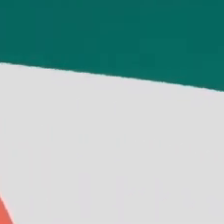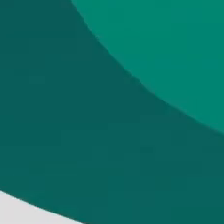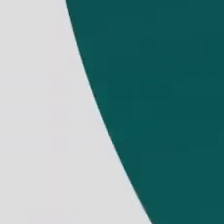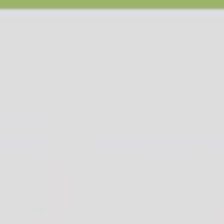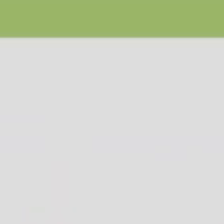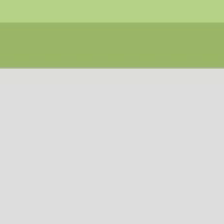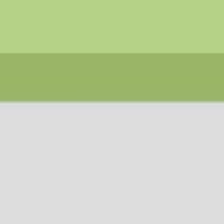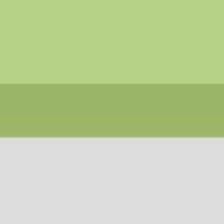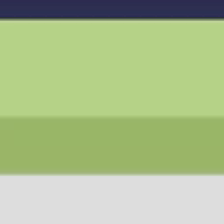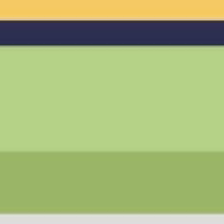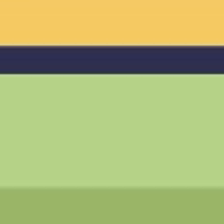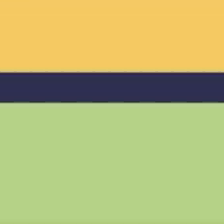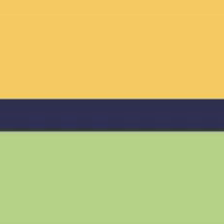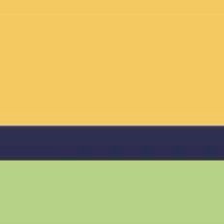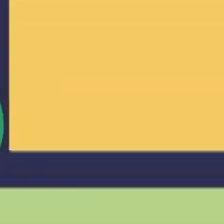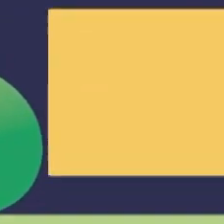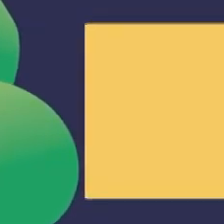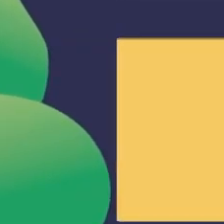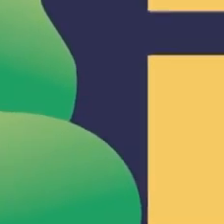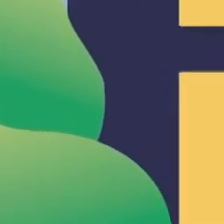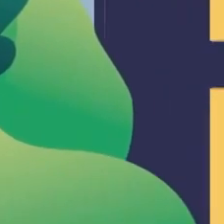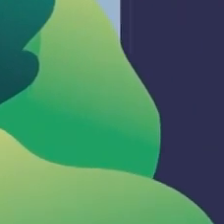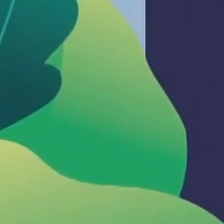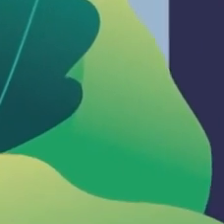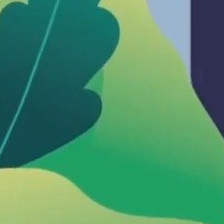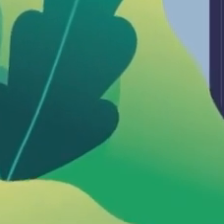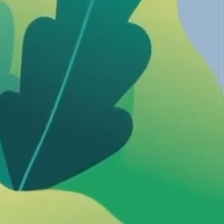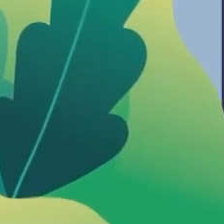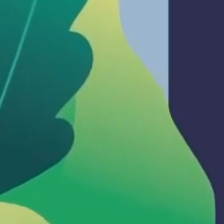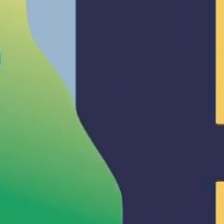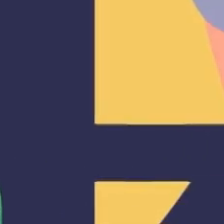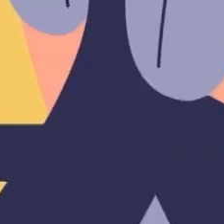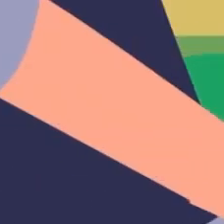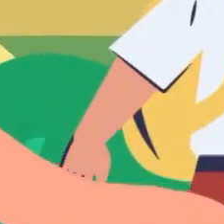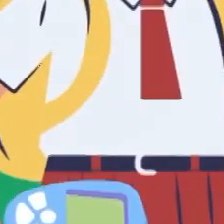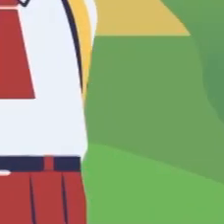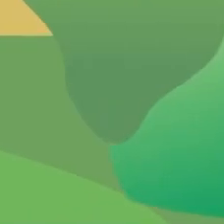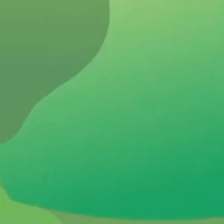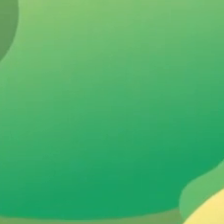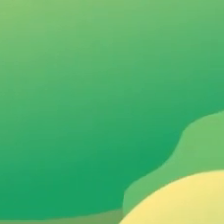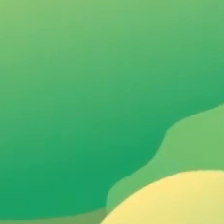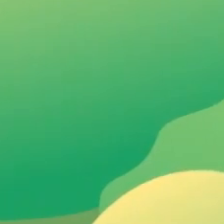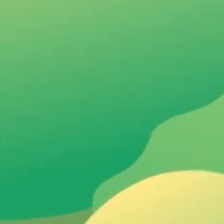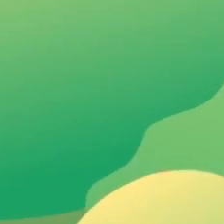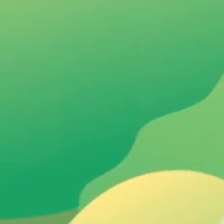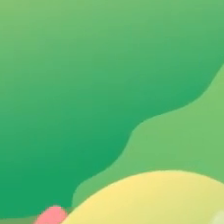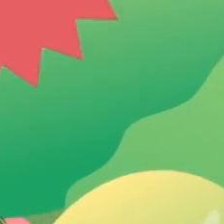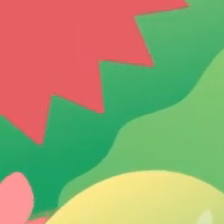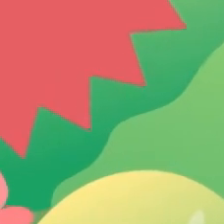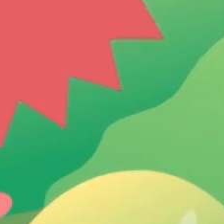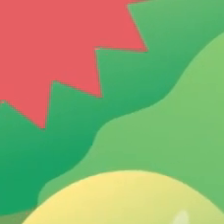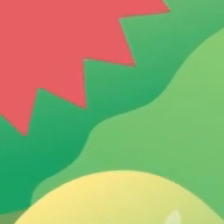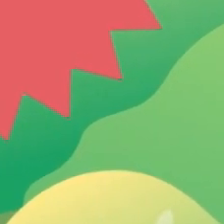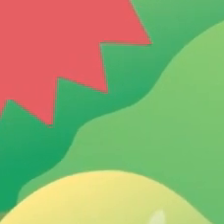Kebiasaan baru agar selamat selalu, ini panduan untukmu. Mau berani suhu tubuh